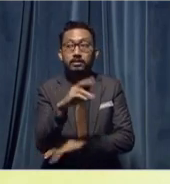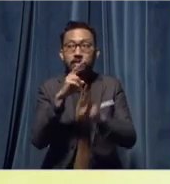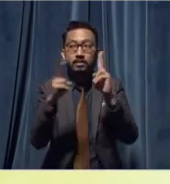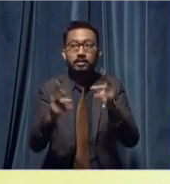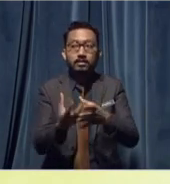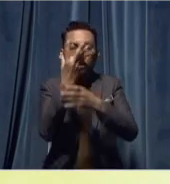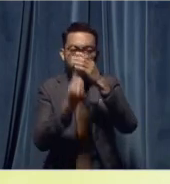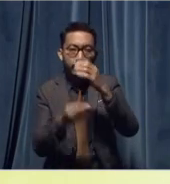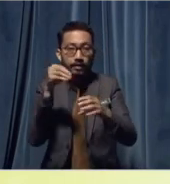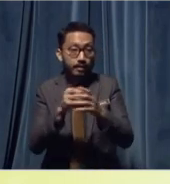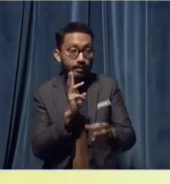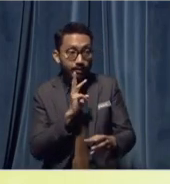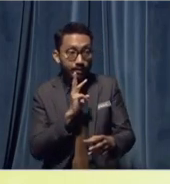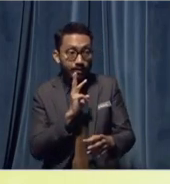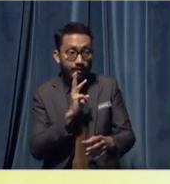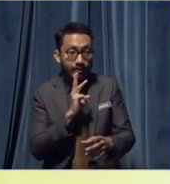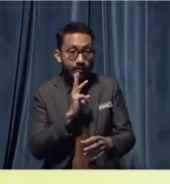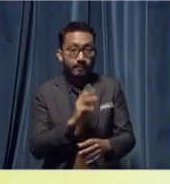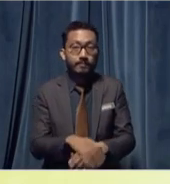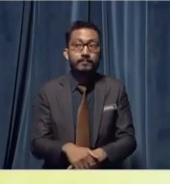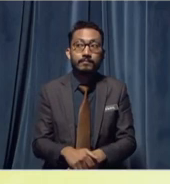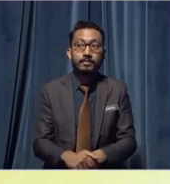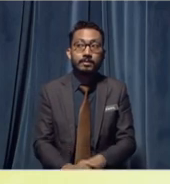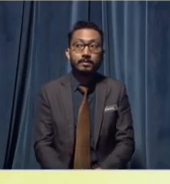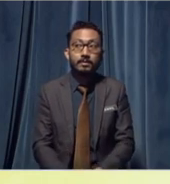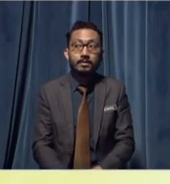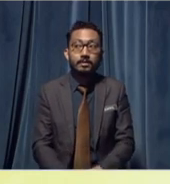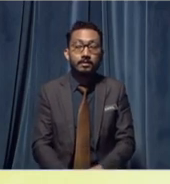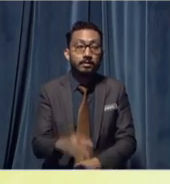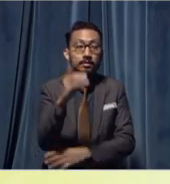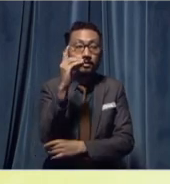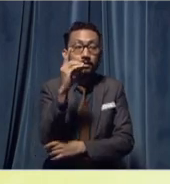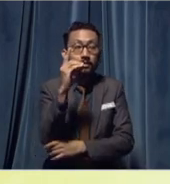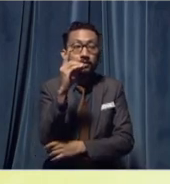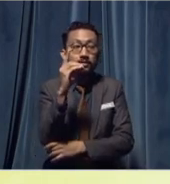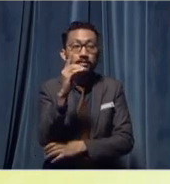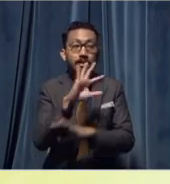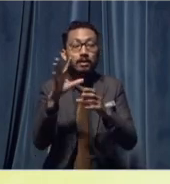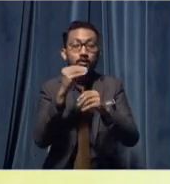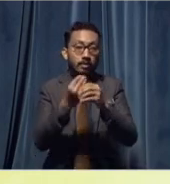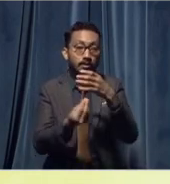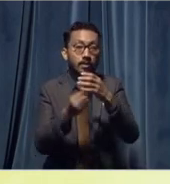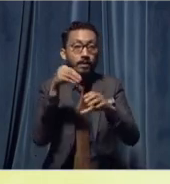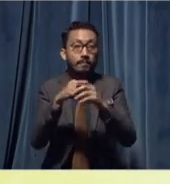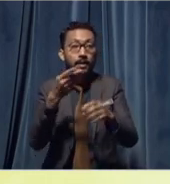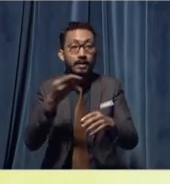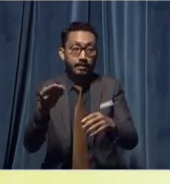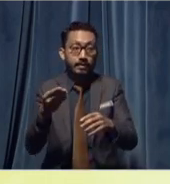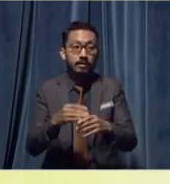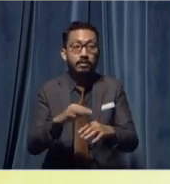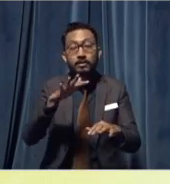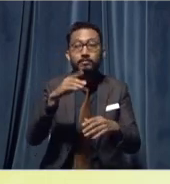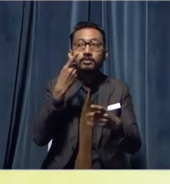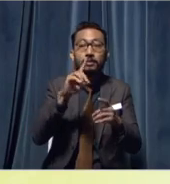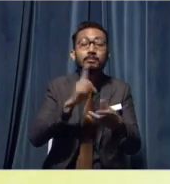Tidak larut dalam bahan-bahan organik. Apa ya jawapan? Mari kita semak